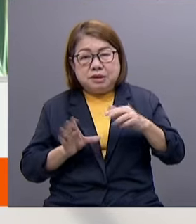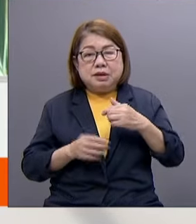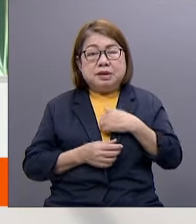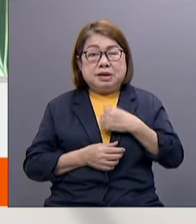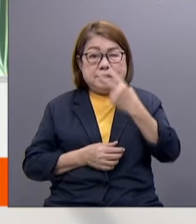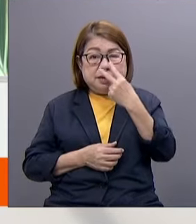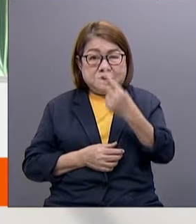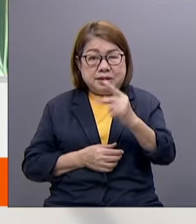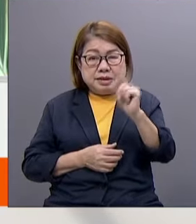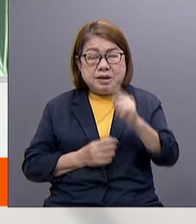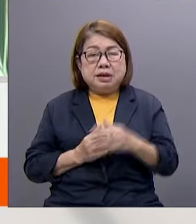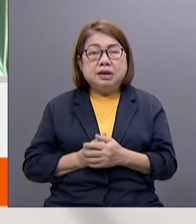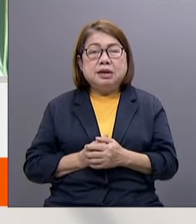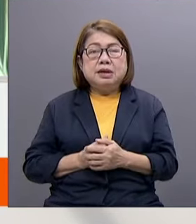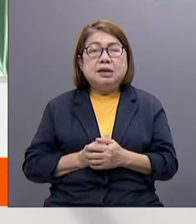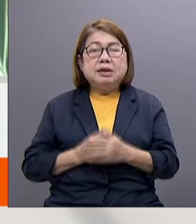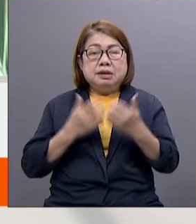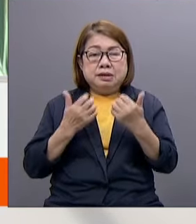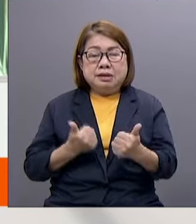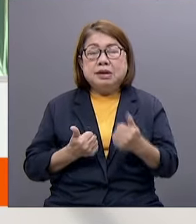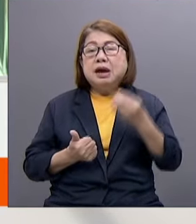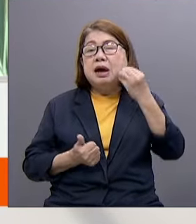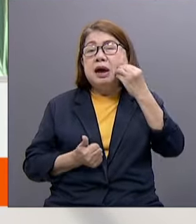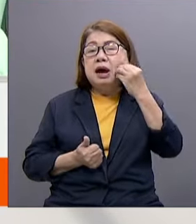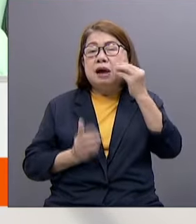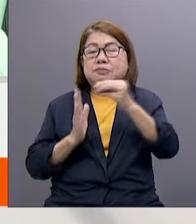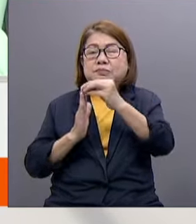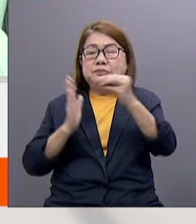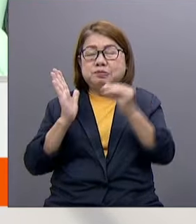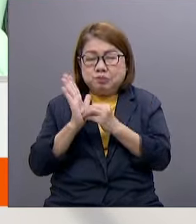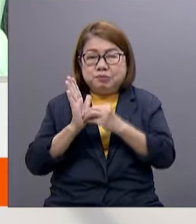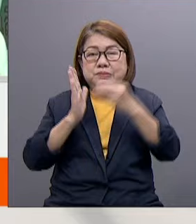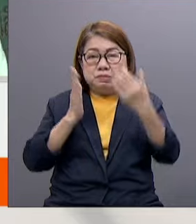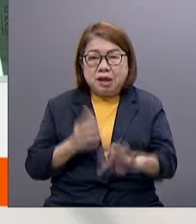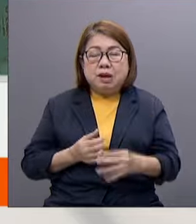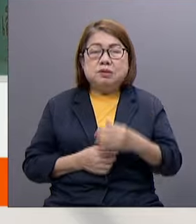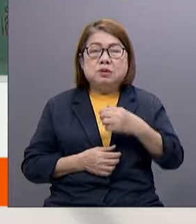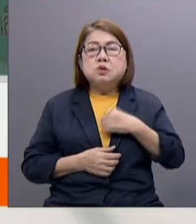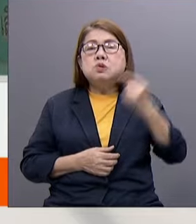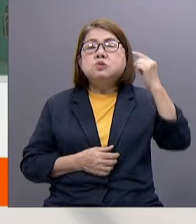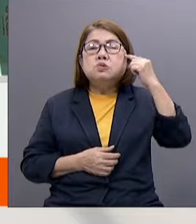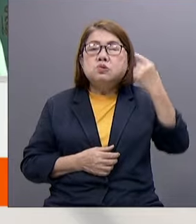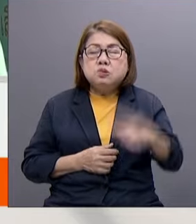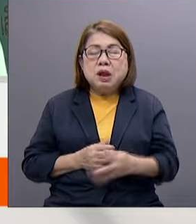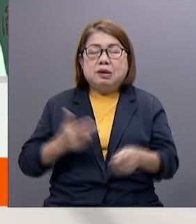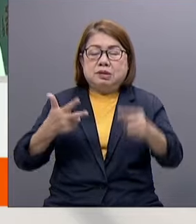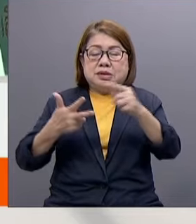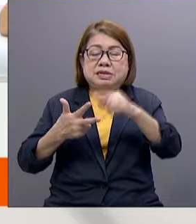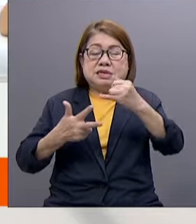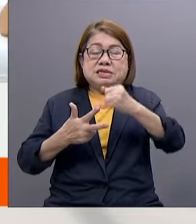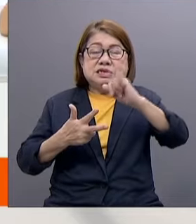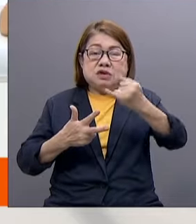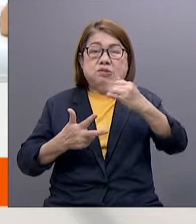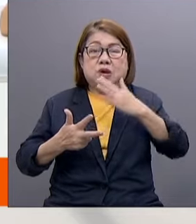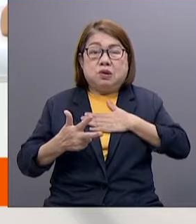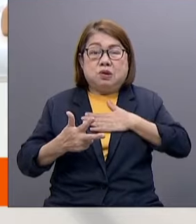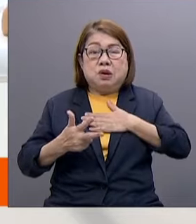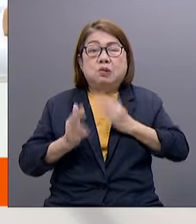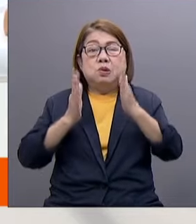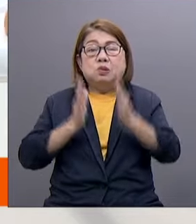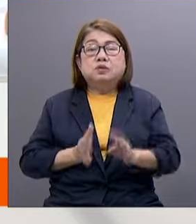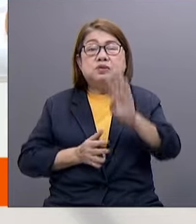ากที่เดินทางกลับมาถึงบ้านที่กรุงเทพแล้วก็พอได้ทราบผลของรอบจังหวัดตัวเองเนี่ย40คนก็เอ